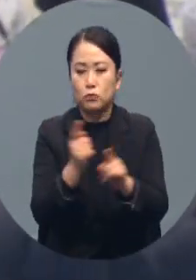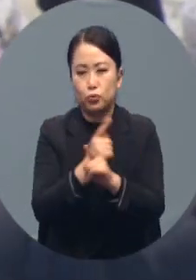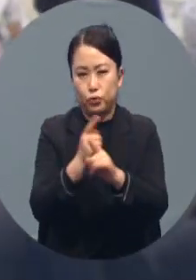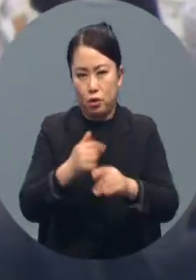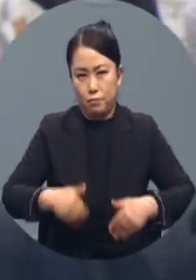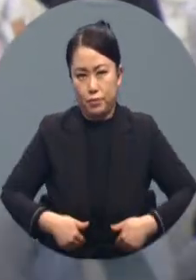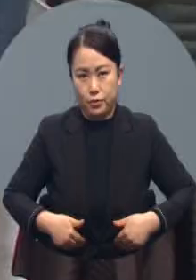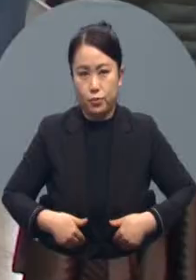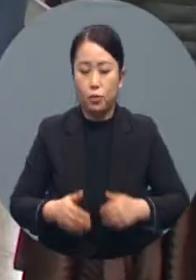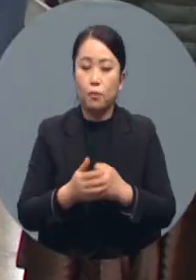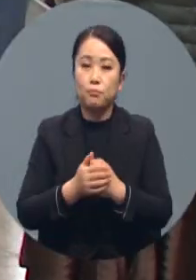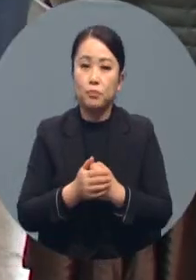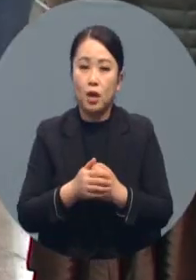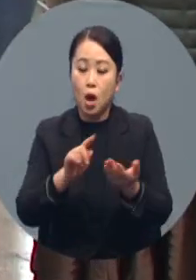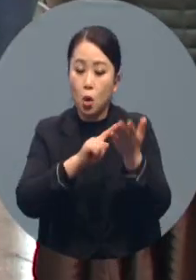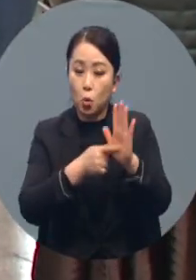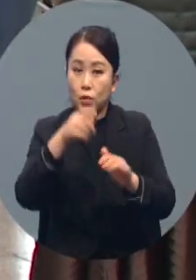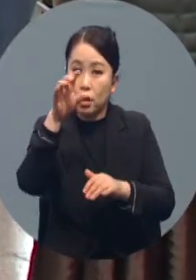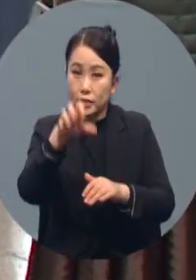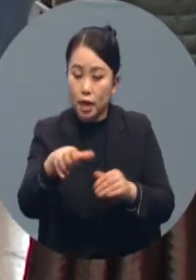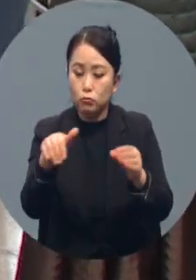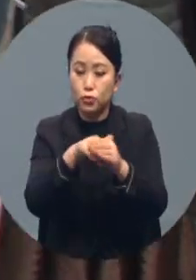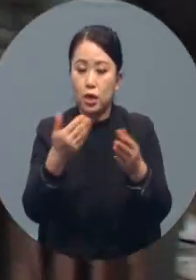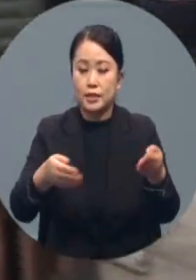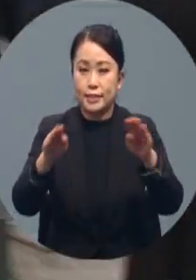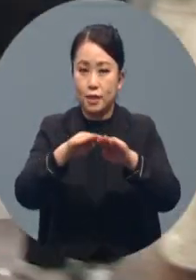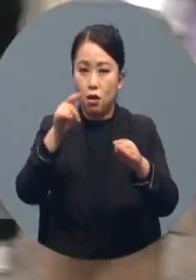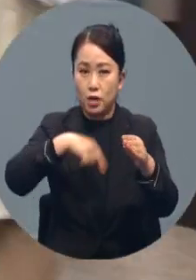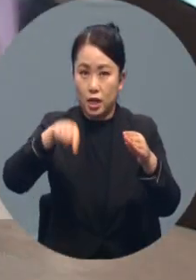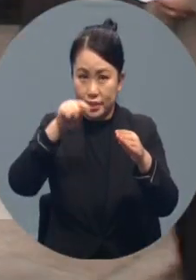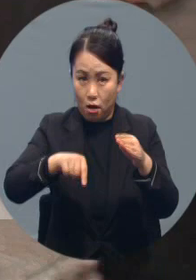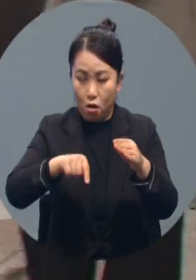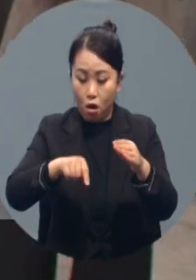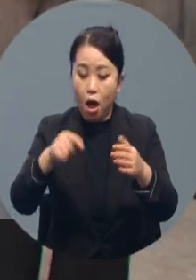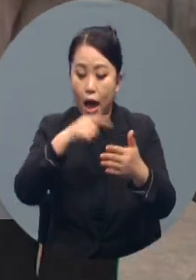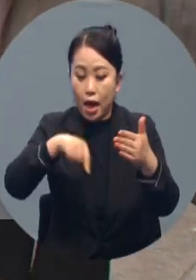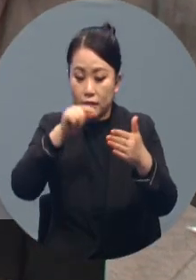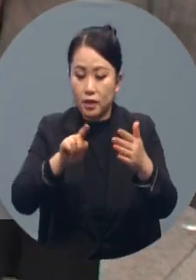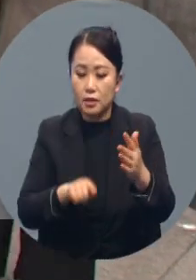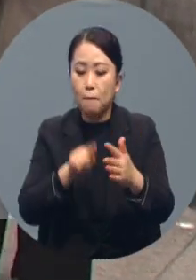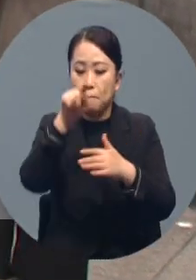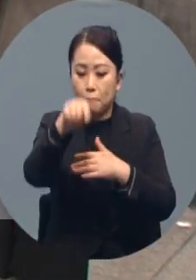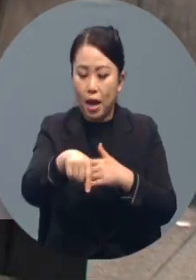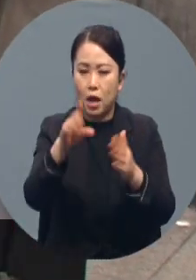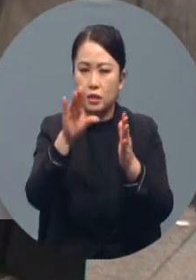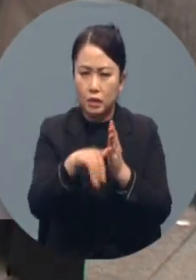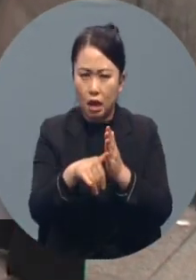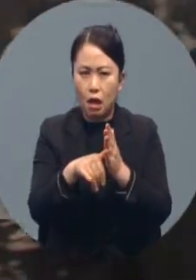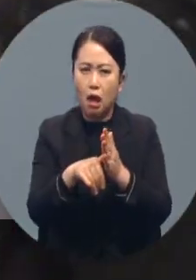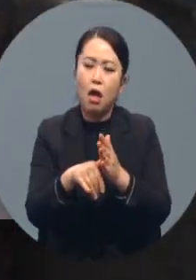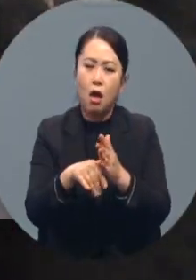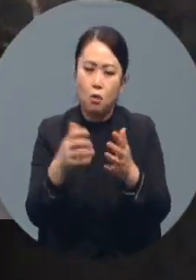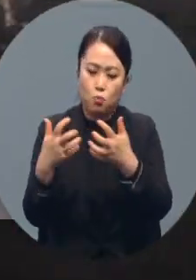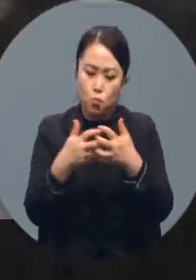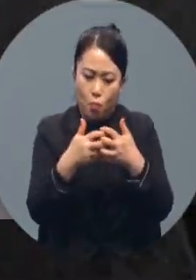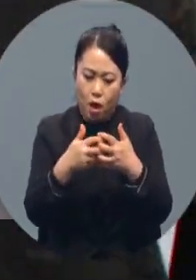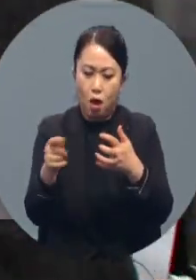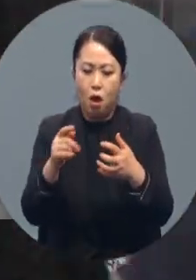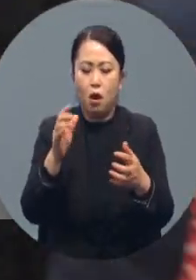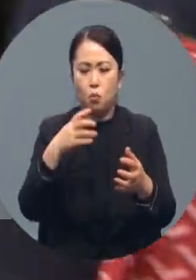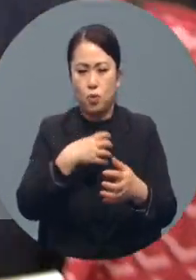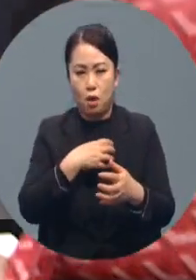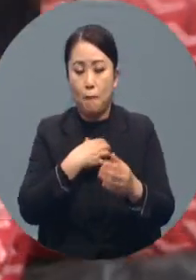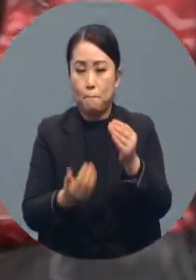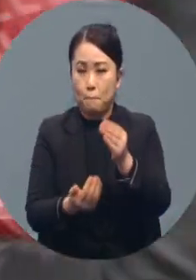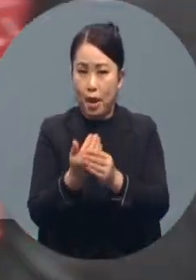있습니다. 공연장 등 문화시설에서는 공간을 빠져나갈 때 가장 큰 혼란과 위험이 발생하는 만큼 출입문이나